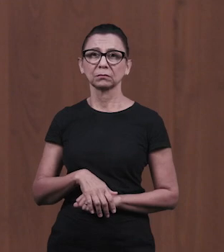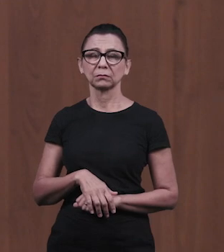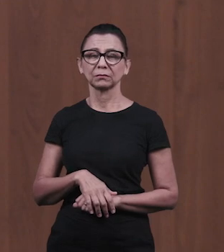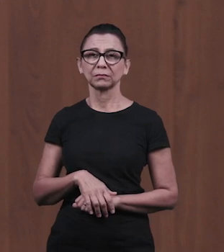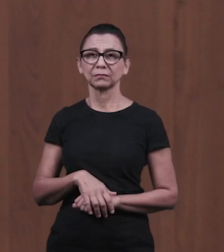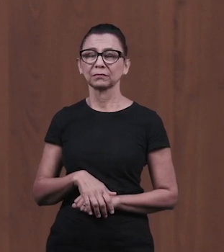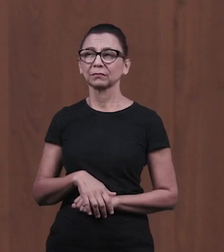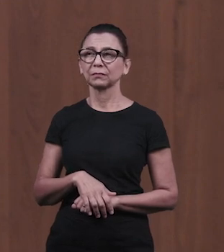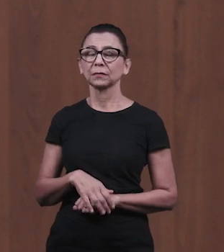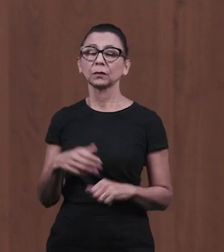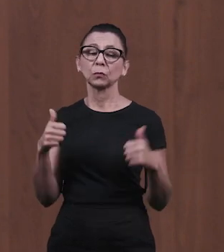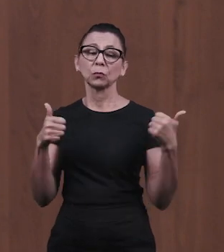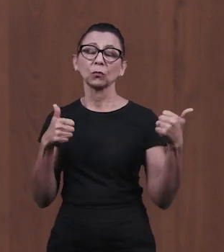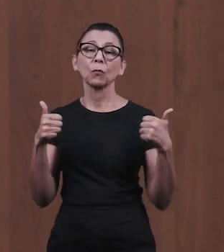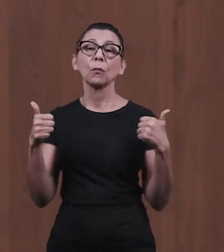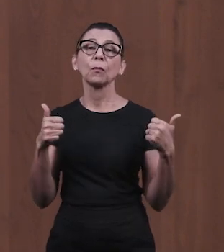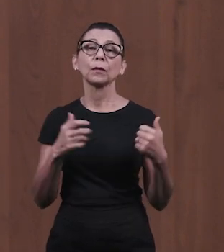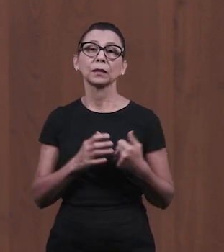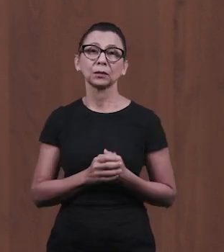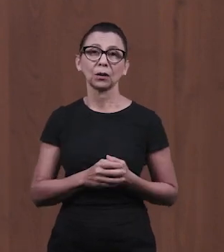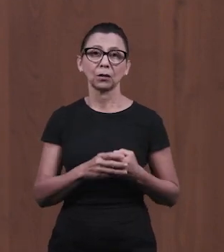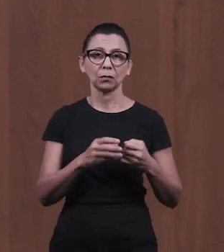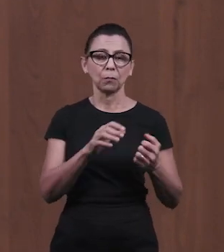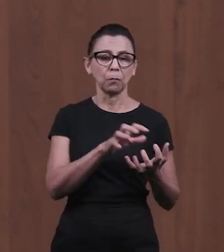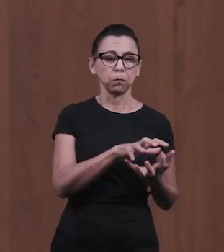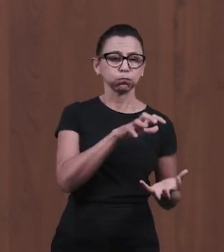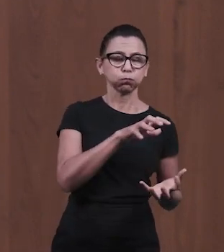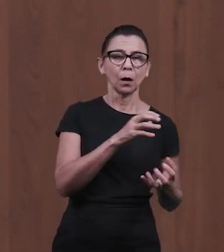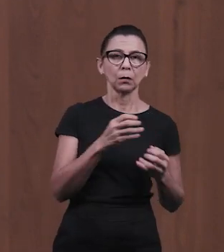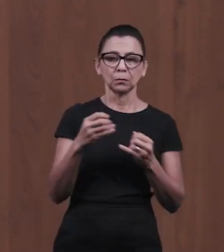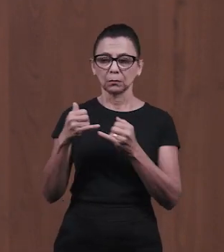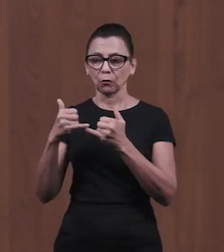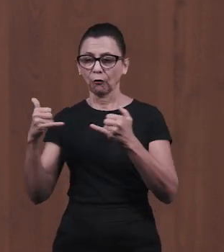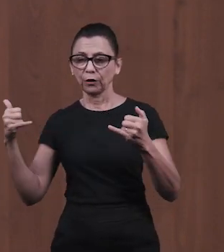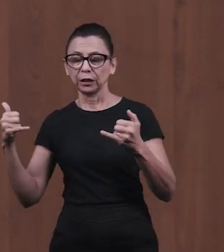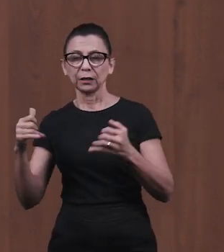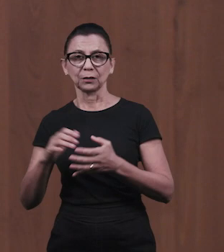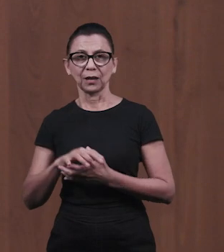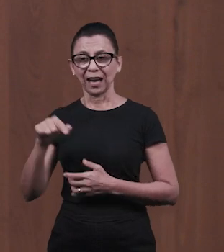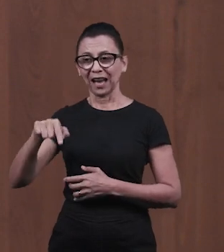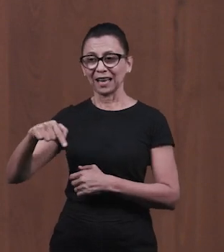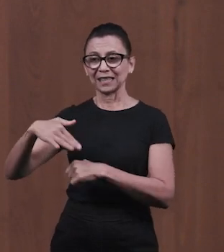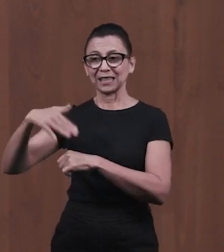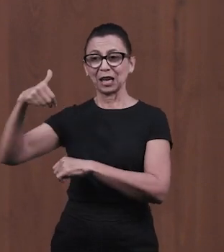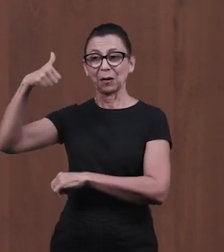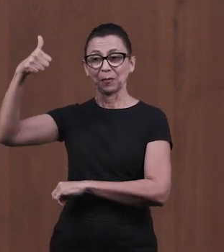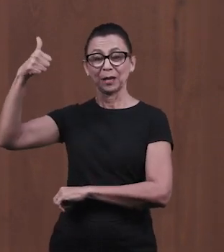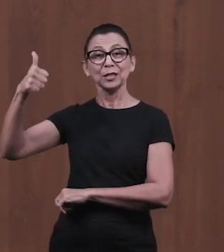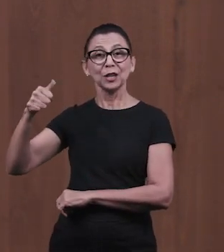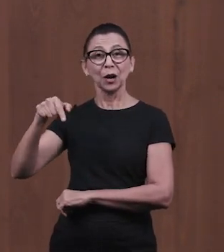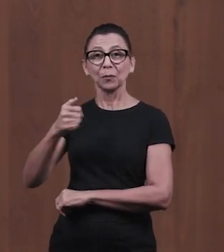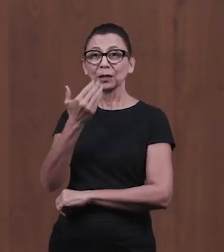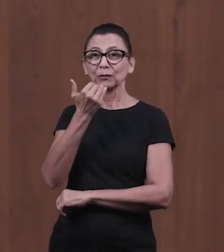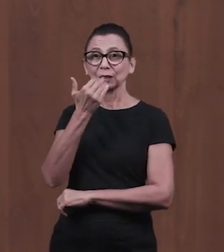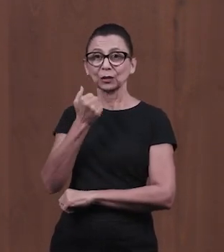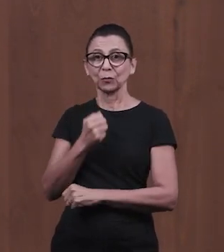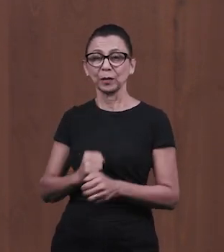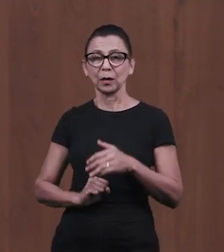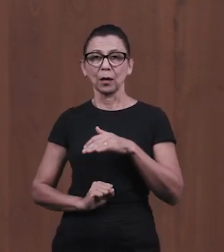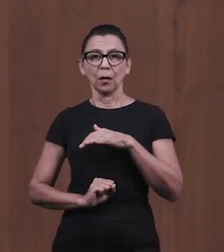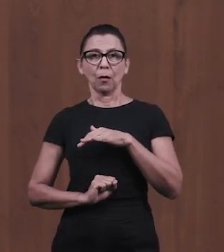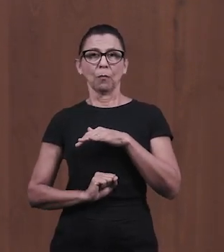Лучше это хлеб без закваски. Почему? Потому что хлеб без закваски, он питает человека.